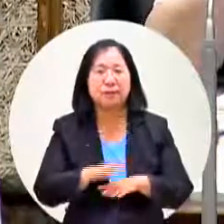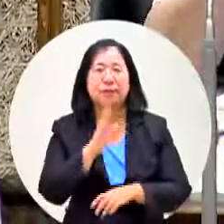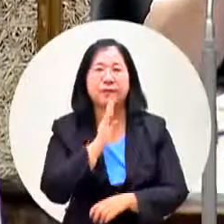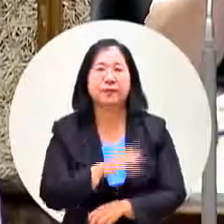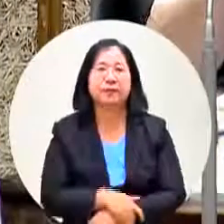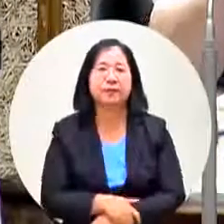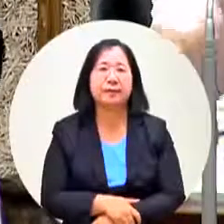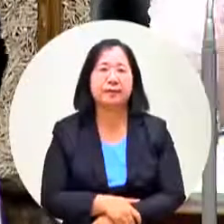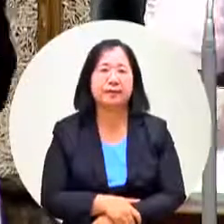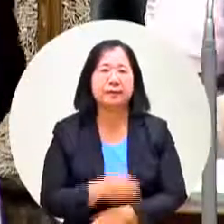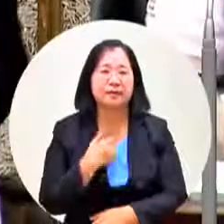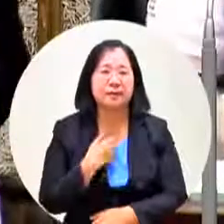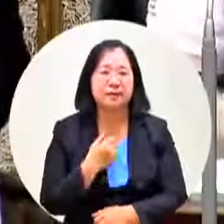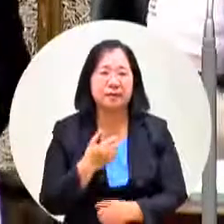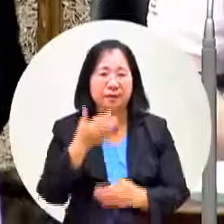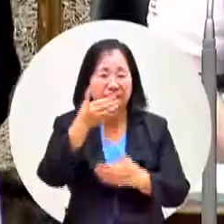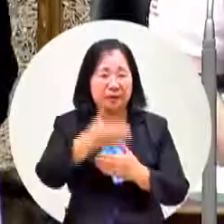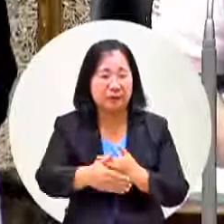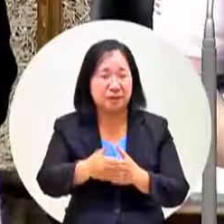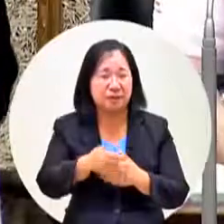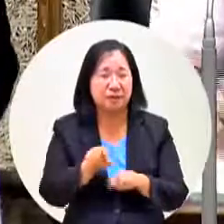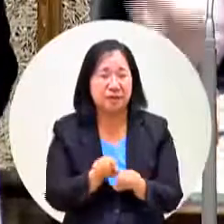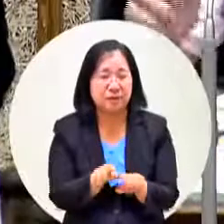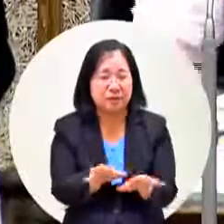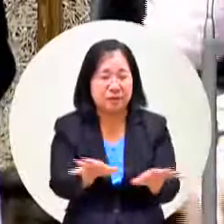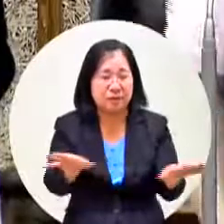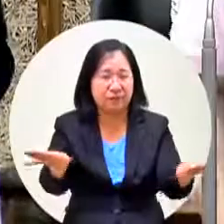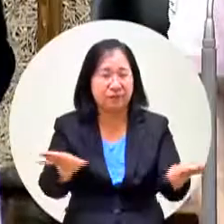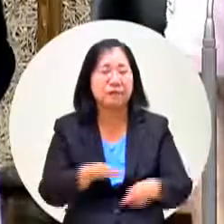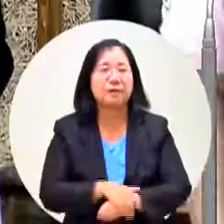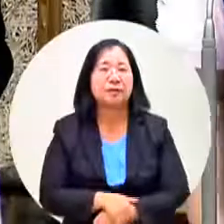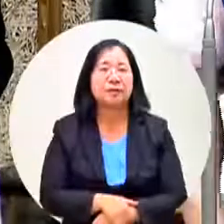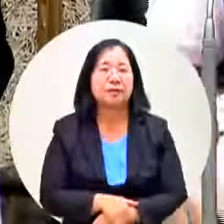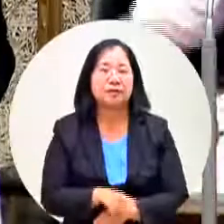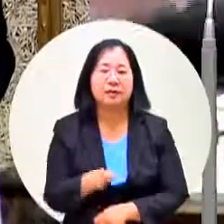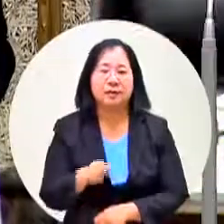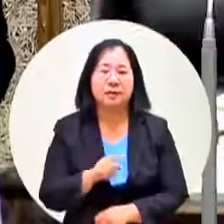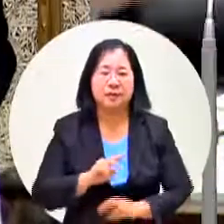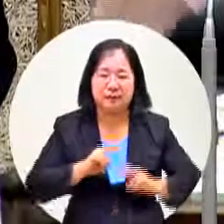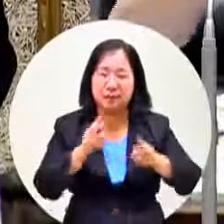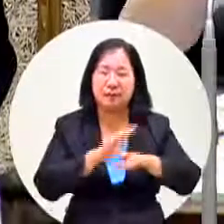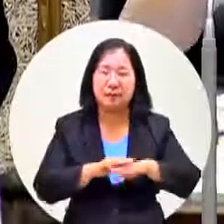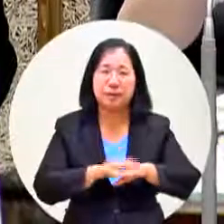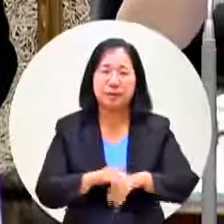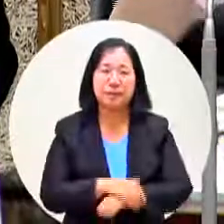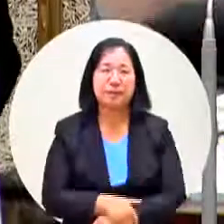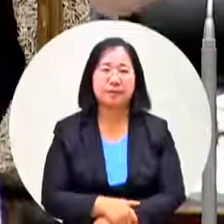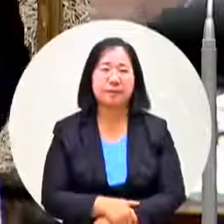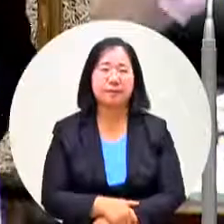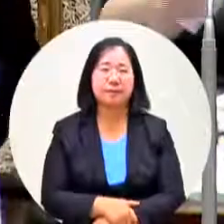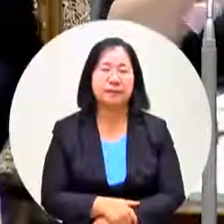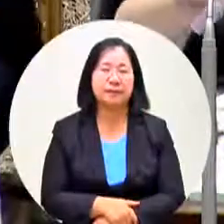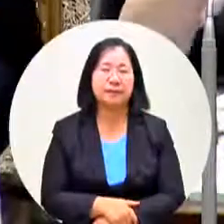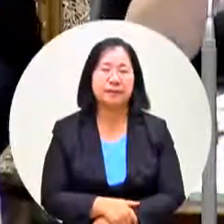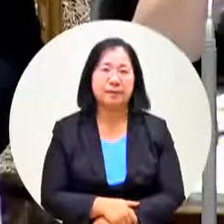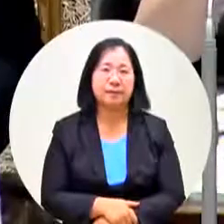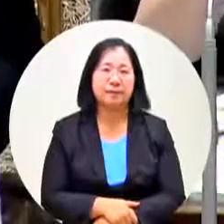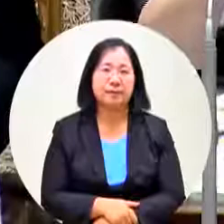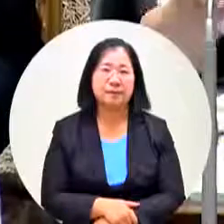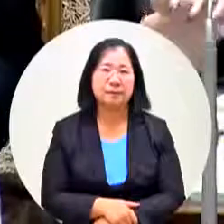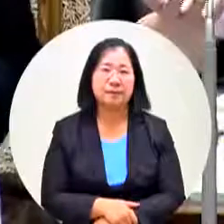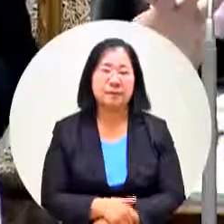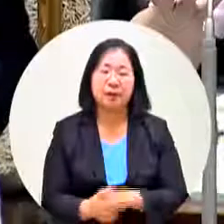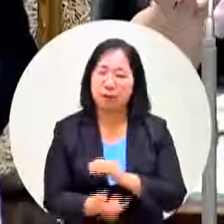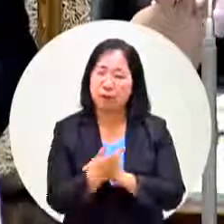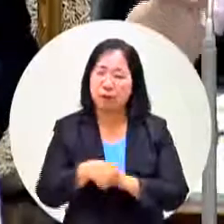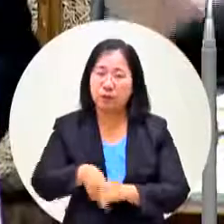赶快来修复。第二个就是这个议员有建议，就改成隔栅。 对。 好，这隔栅部分，我们到目前有九个地方正在施工了，五月